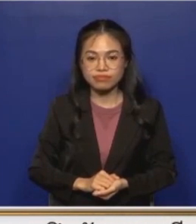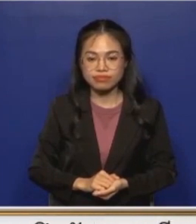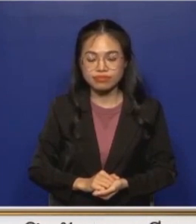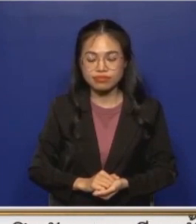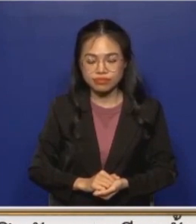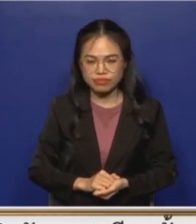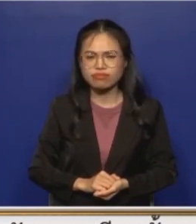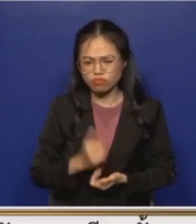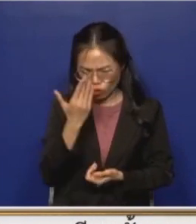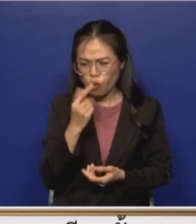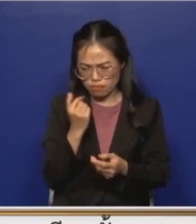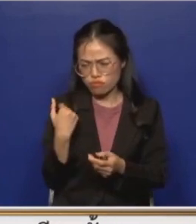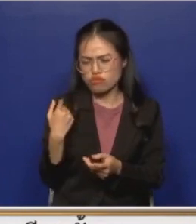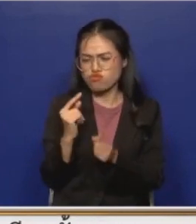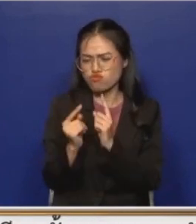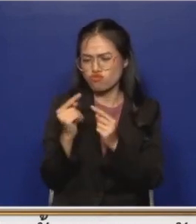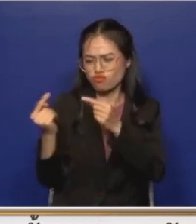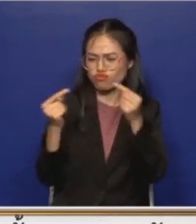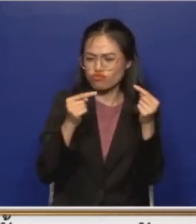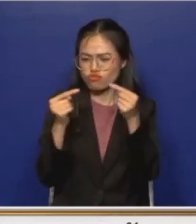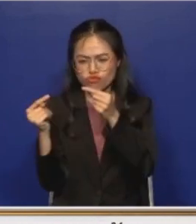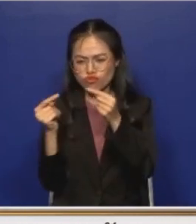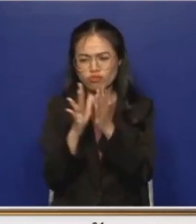เขียนกันเยอะเห็นไหมสไลด์ผมเลยไม่ขึ้นเลยนะ